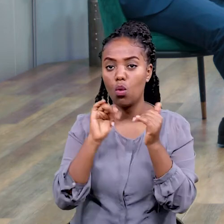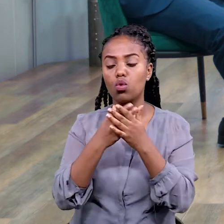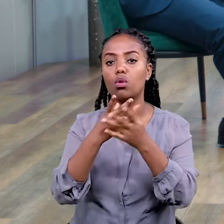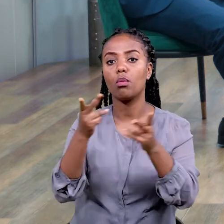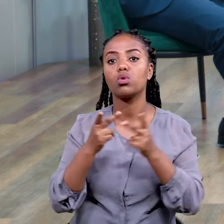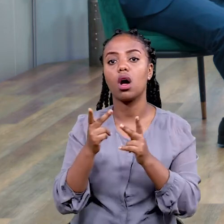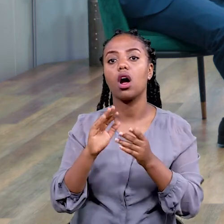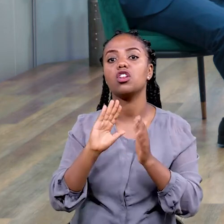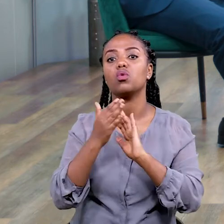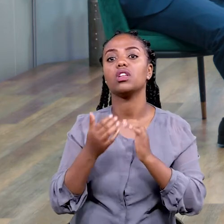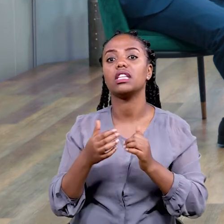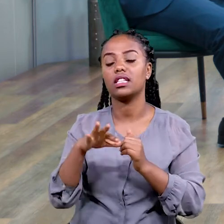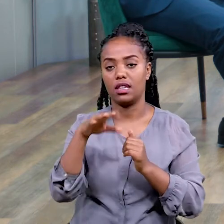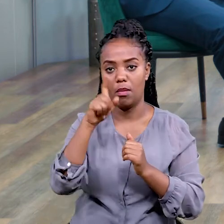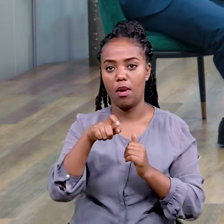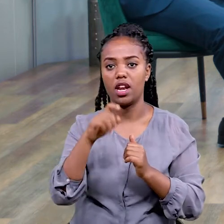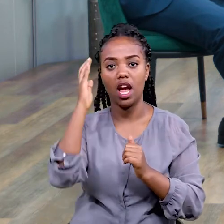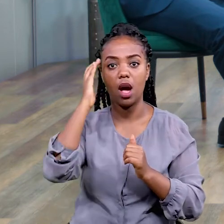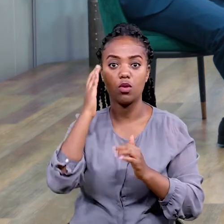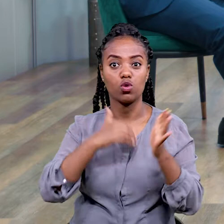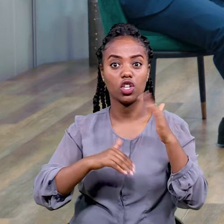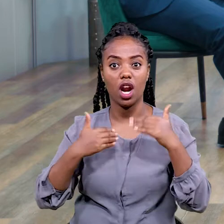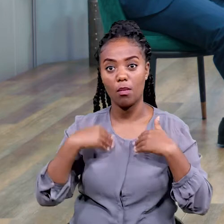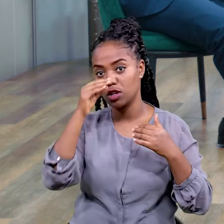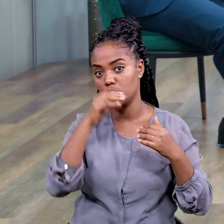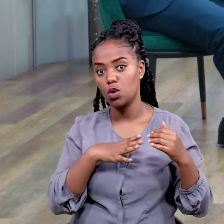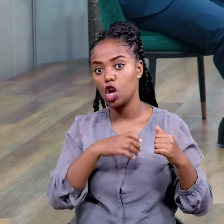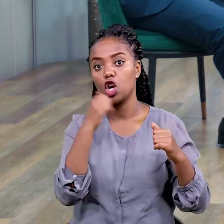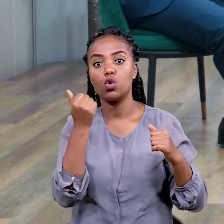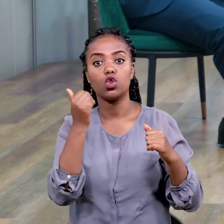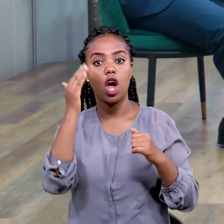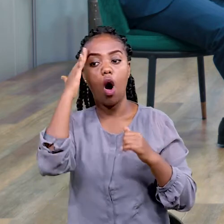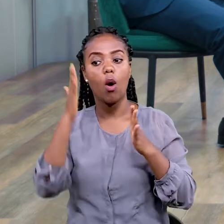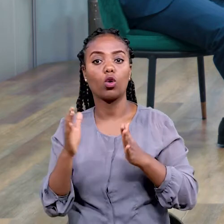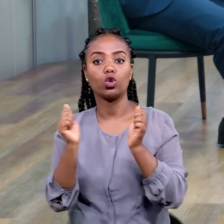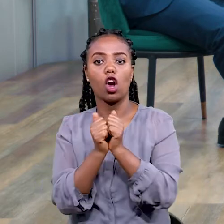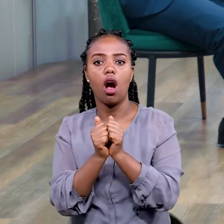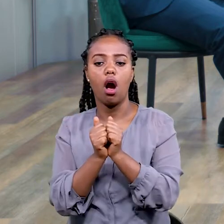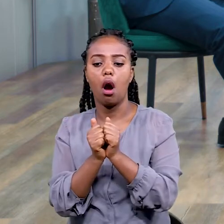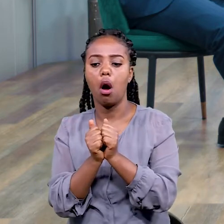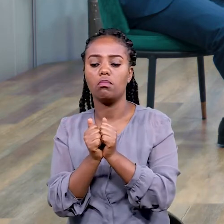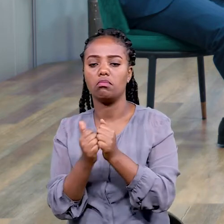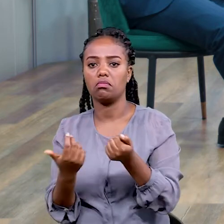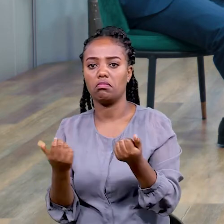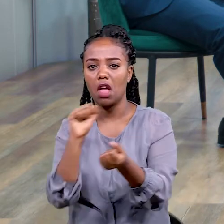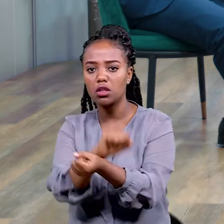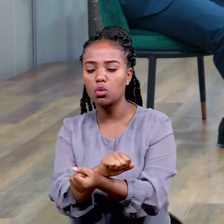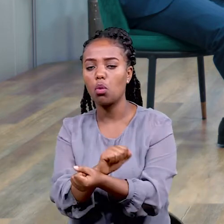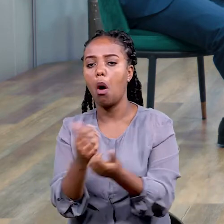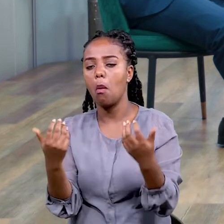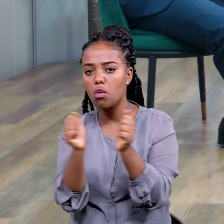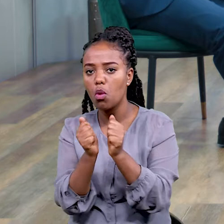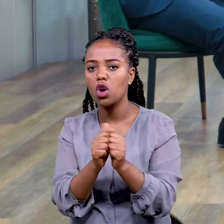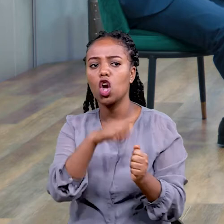ሊኖር ይገባል። ይሄ የአእምሮ ችግር ያለባቸው ሰዎች ከሌሎች አዋቂዎች ጋር ተቀላቅሎ መታሰር፣ ስለዚህ የተለየ ቦታ ከሌለ የሚያድሩት